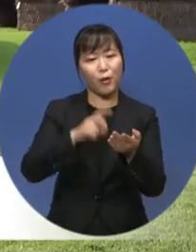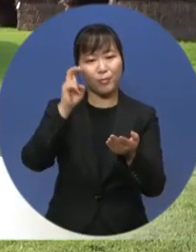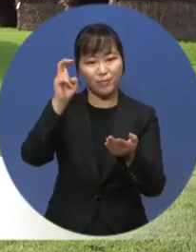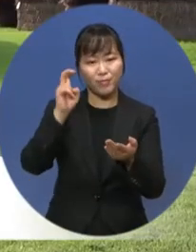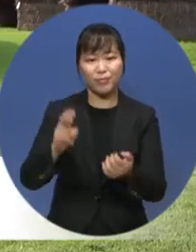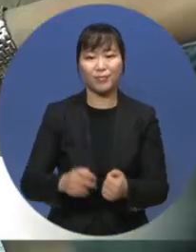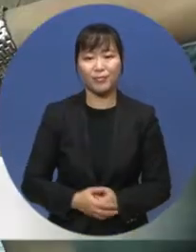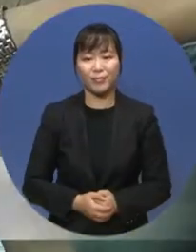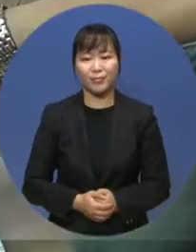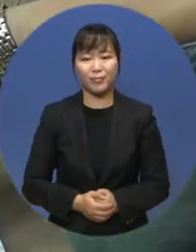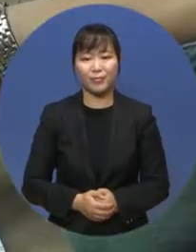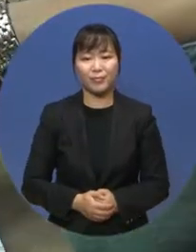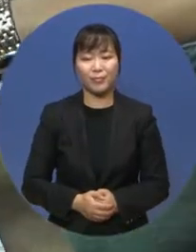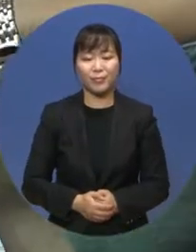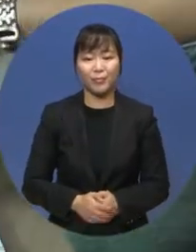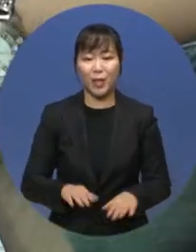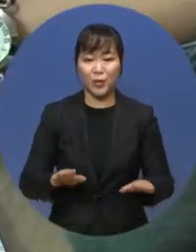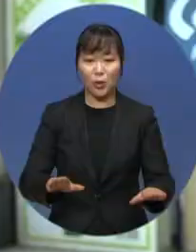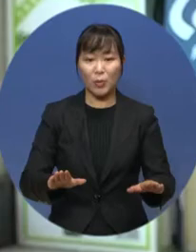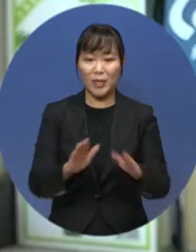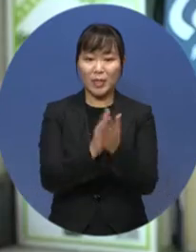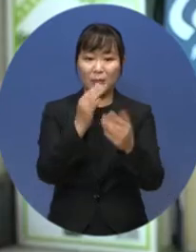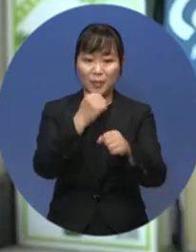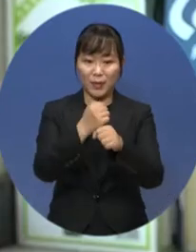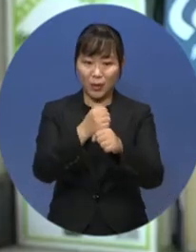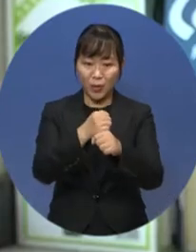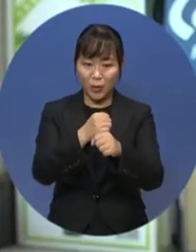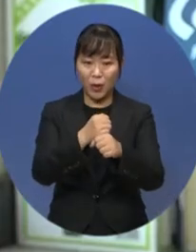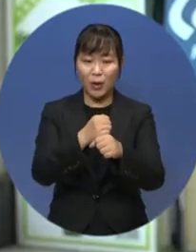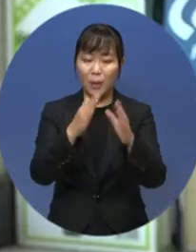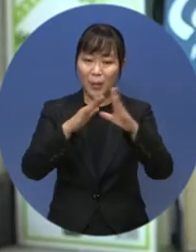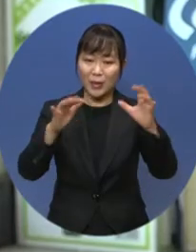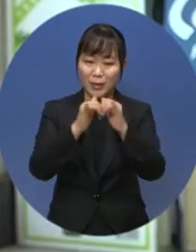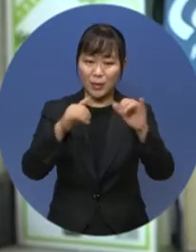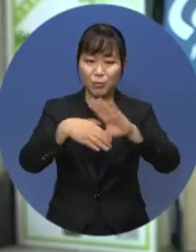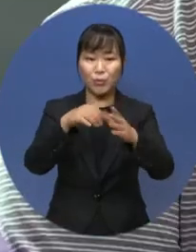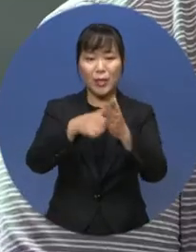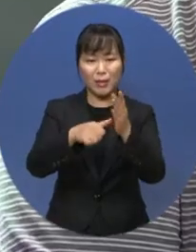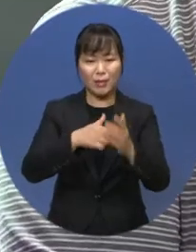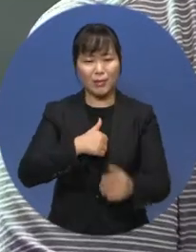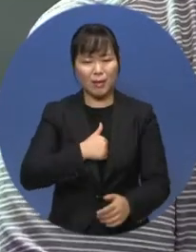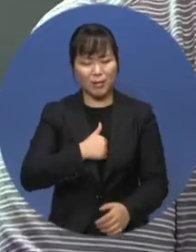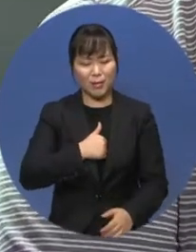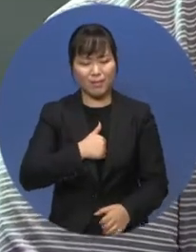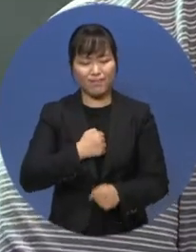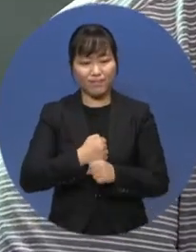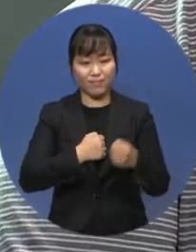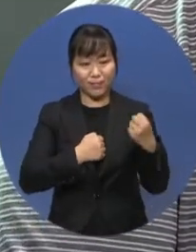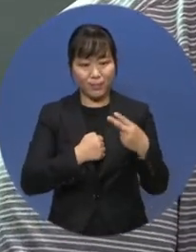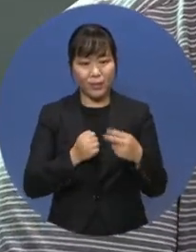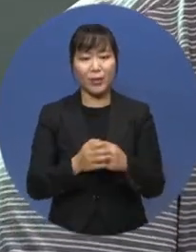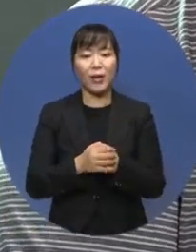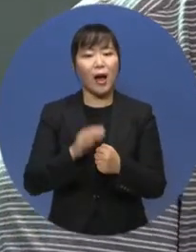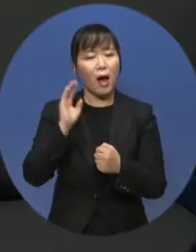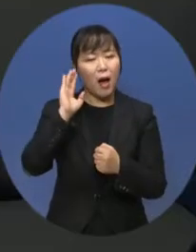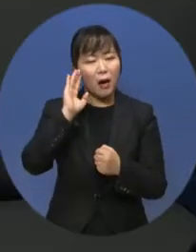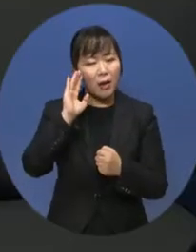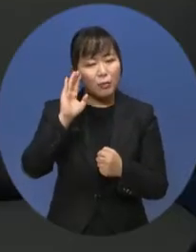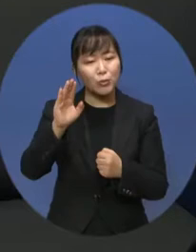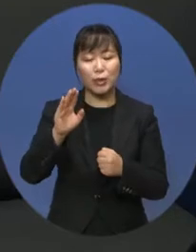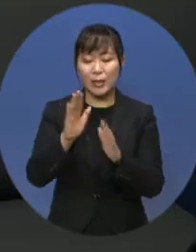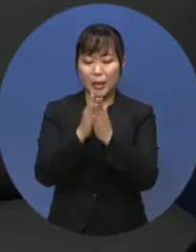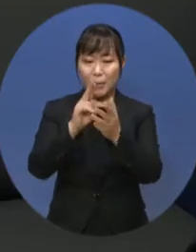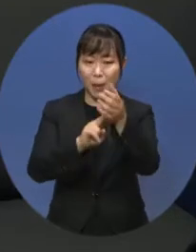우리가 생각합니다. 이번 발간은 마을 주민들의 문화재에 대한 자긍심 고취와 더불어 향후